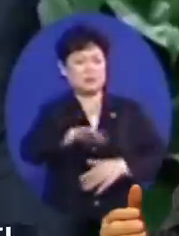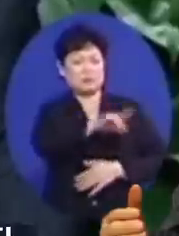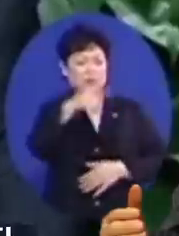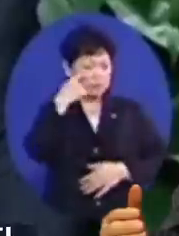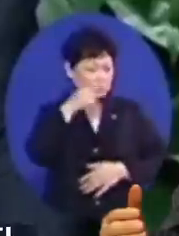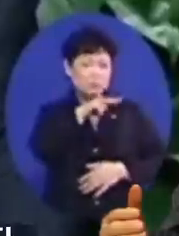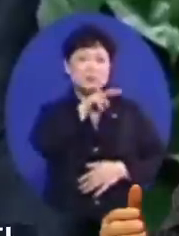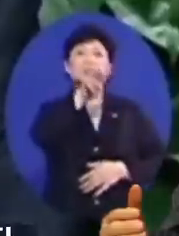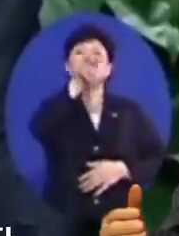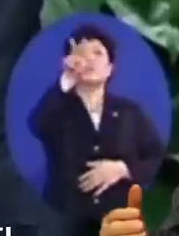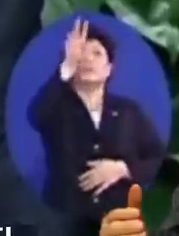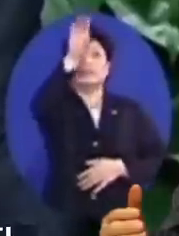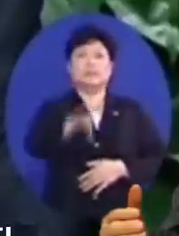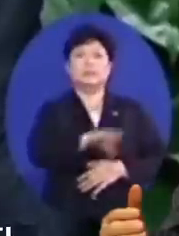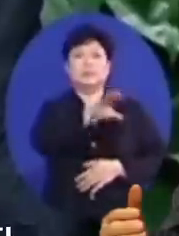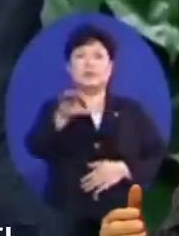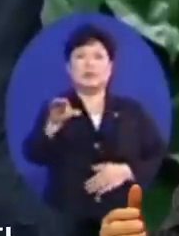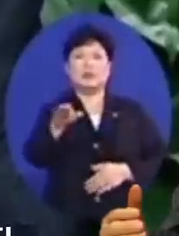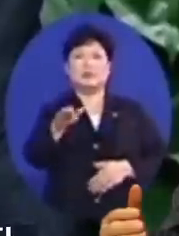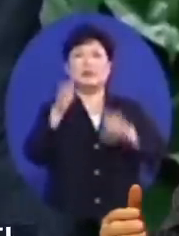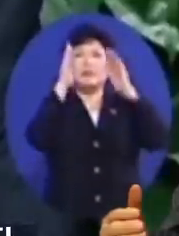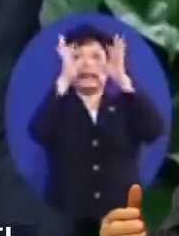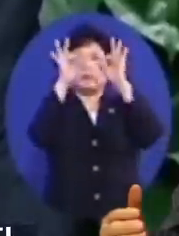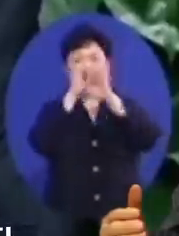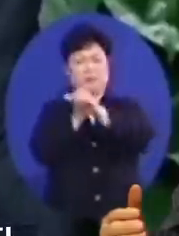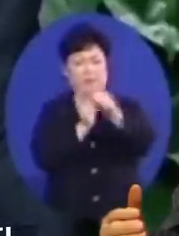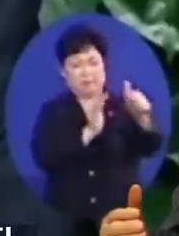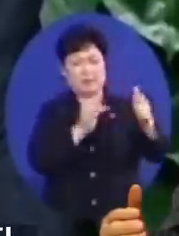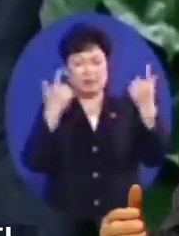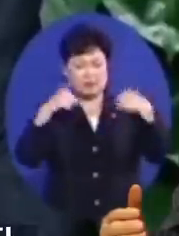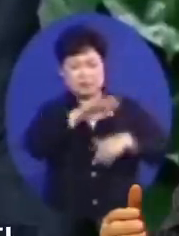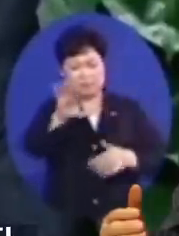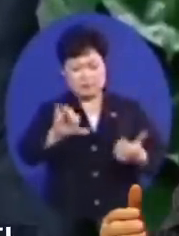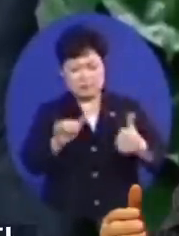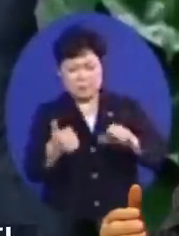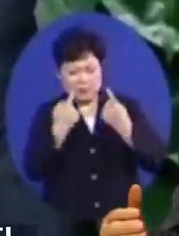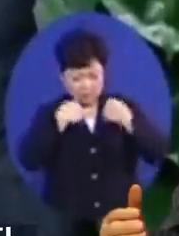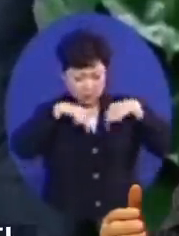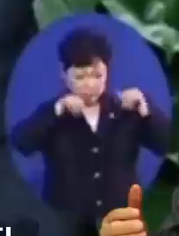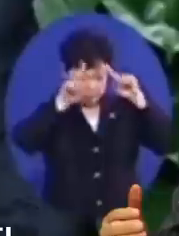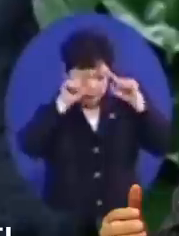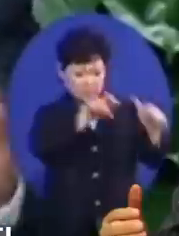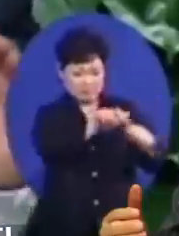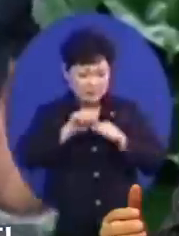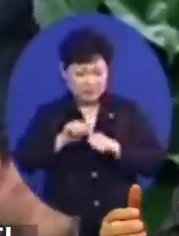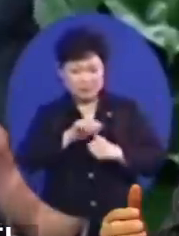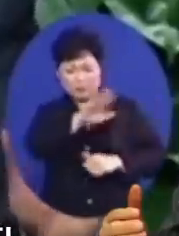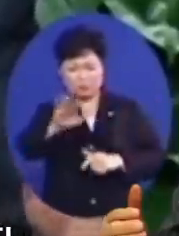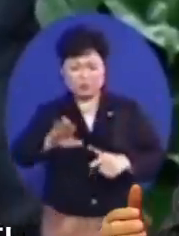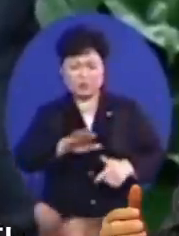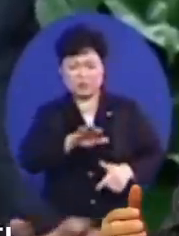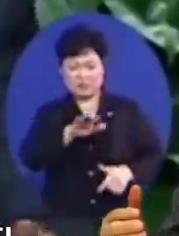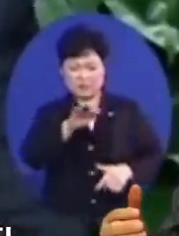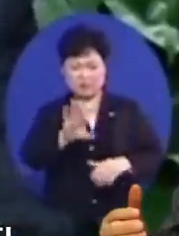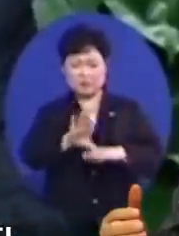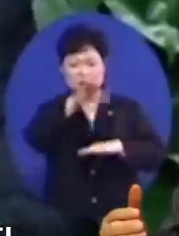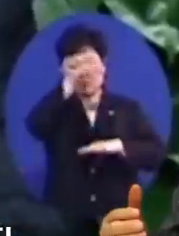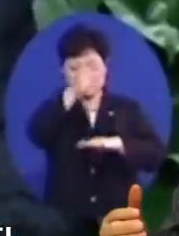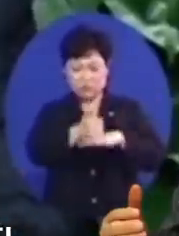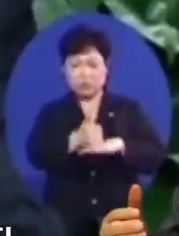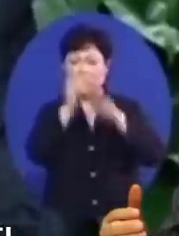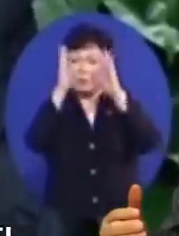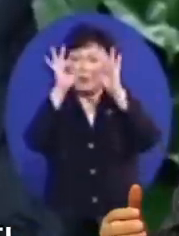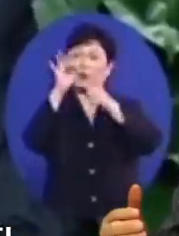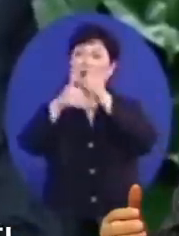들어 십자가를 바라봐야 되는 것입니다. 항상 우리를 사망과 음부에서 건져준 우리 구주 예수를 바라보고 우리 하나님을 바라봐야